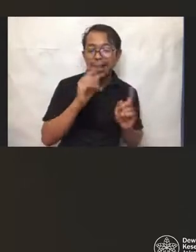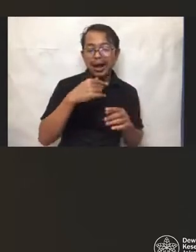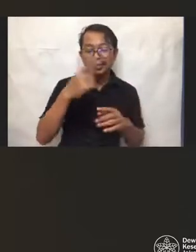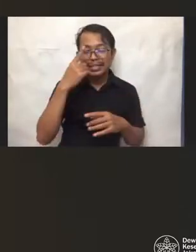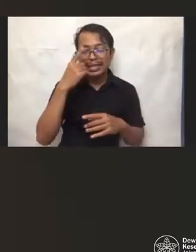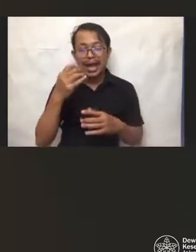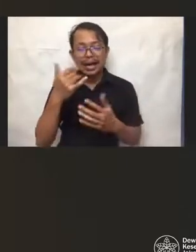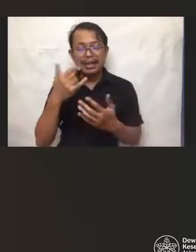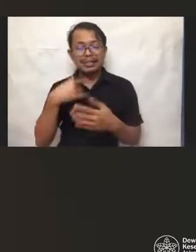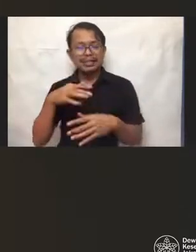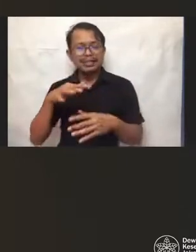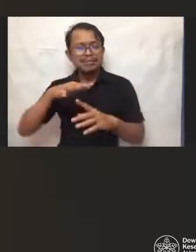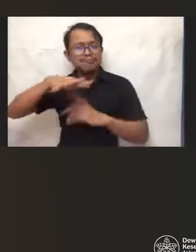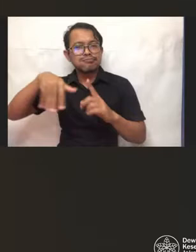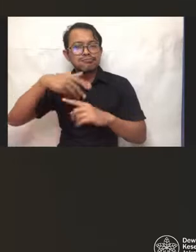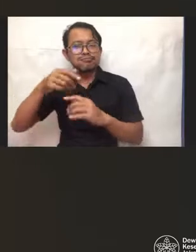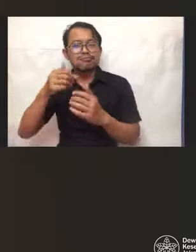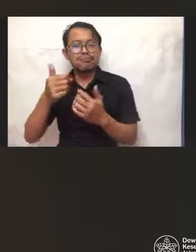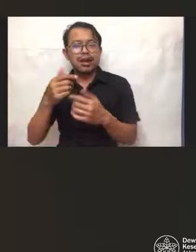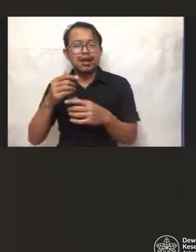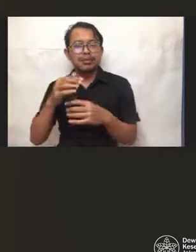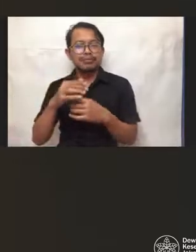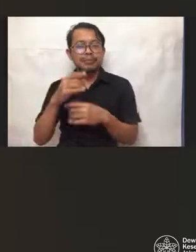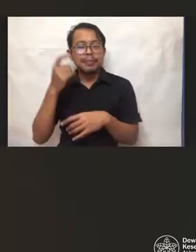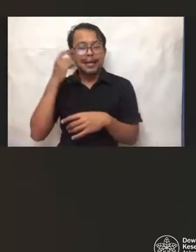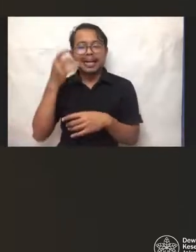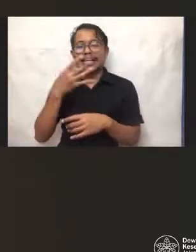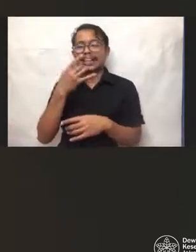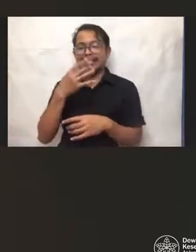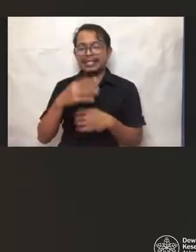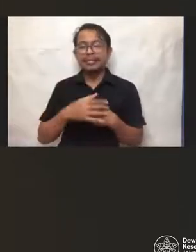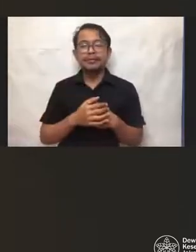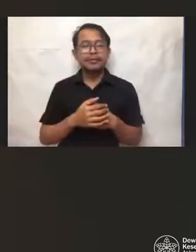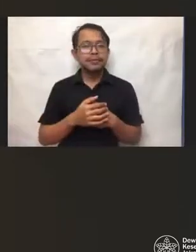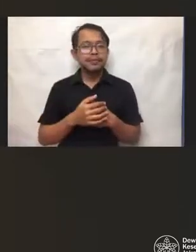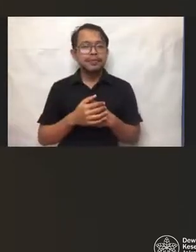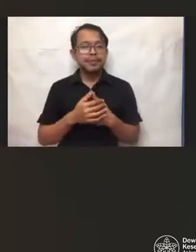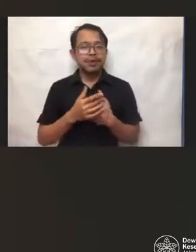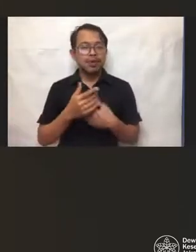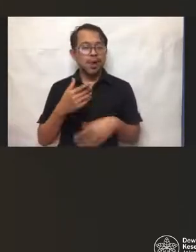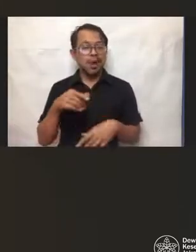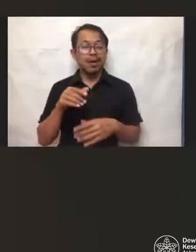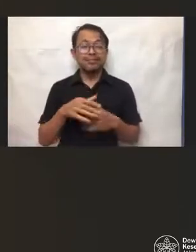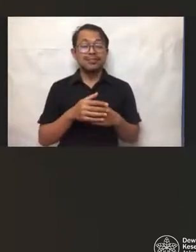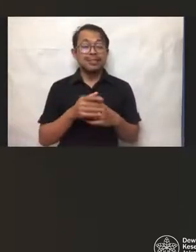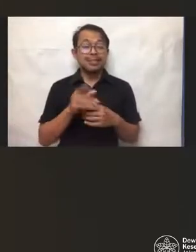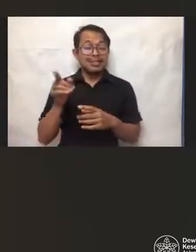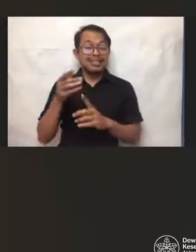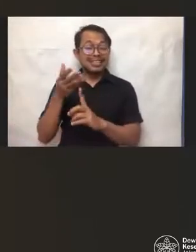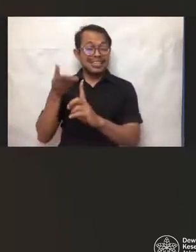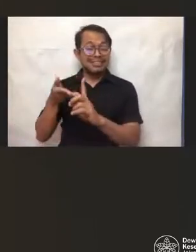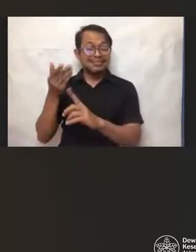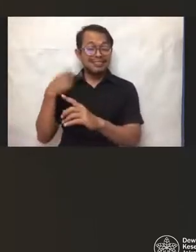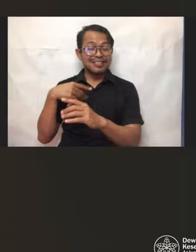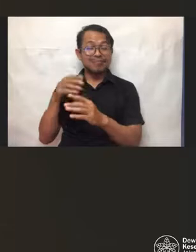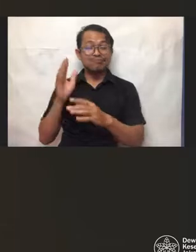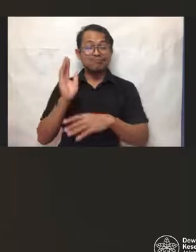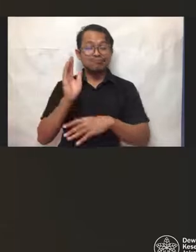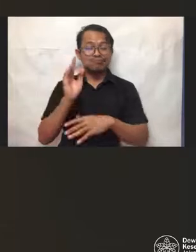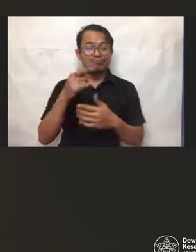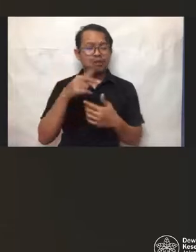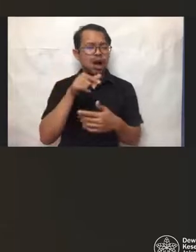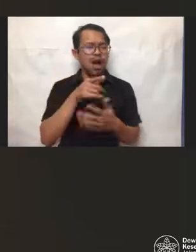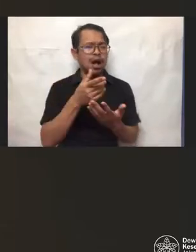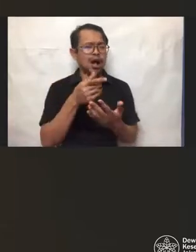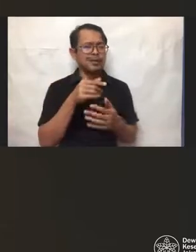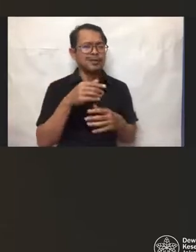kritis. Pemikiran Anda tak hanya memperkaya semangat dan gagasan Sultan Takdir Ali Syahbana, tapi juga menjadi santapan bergizi bagi